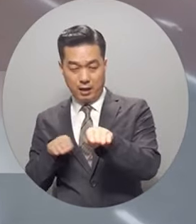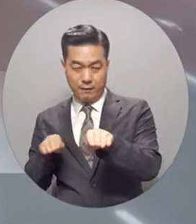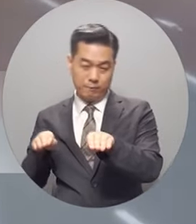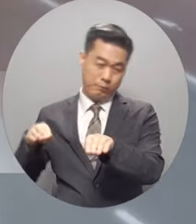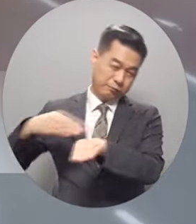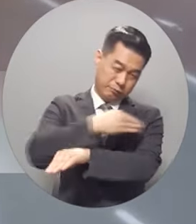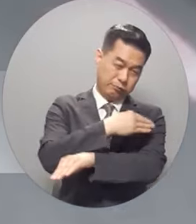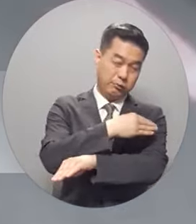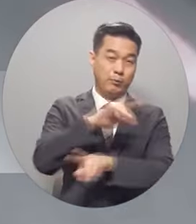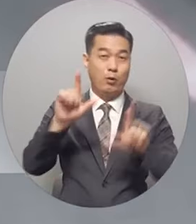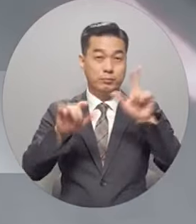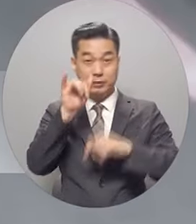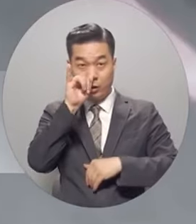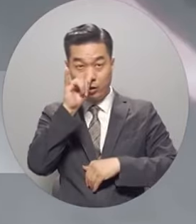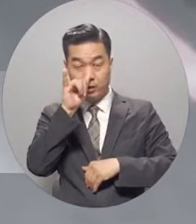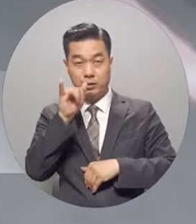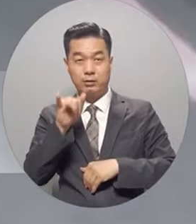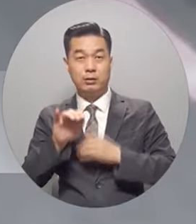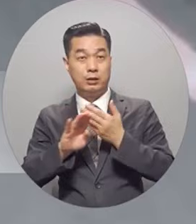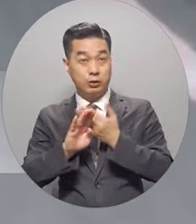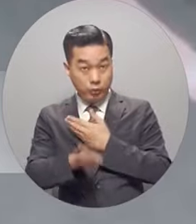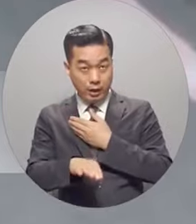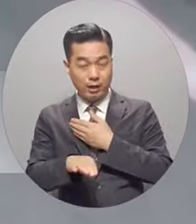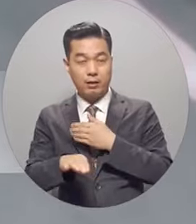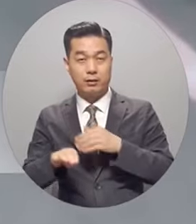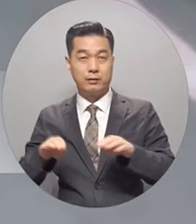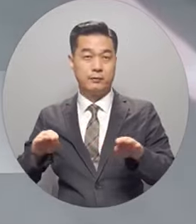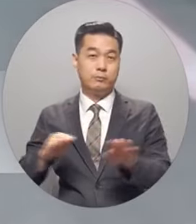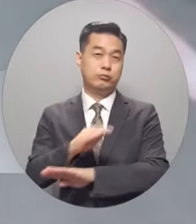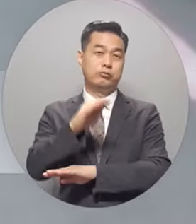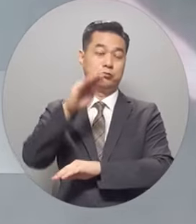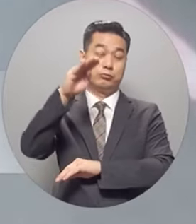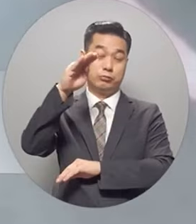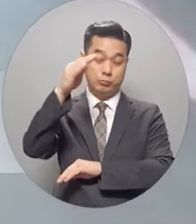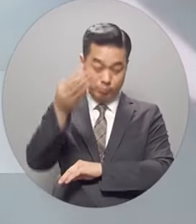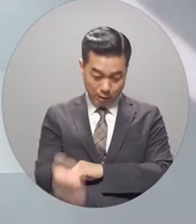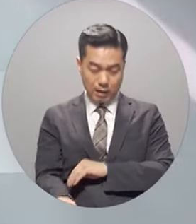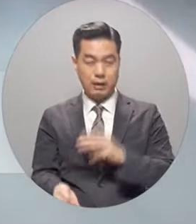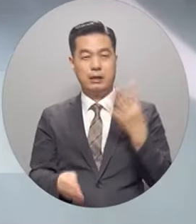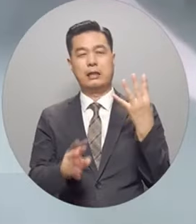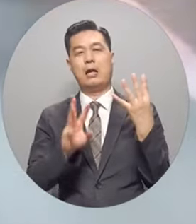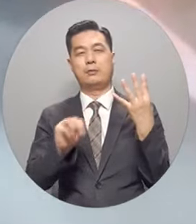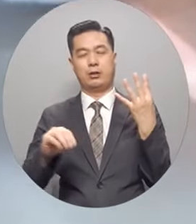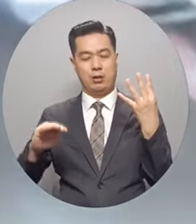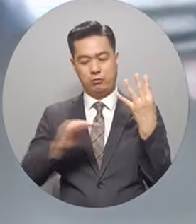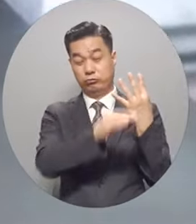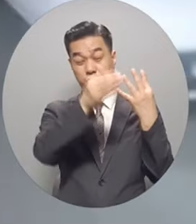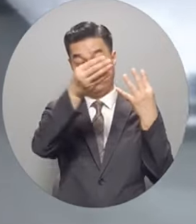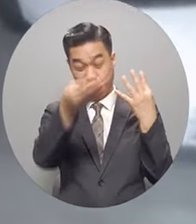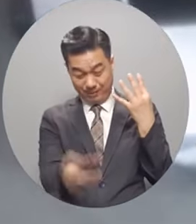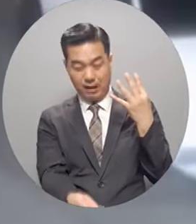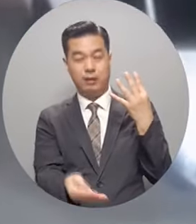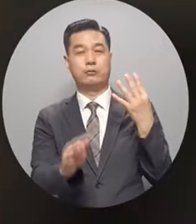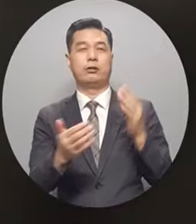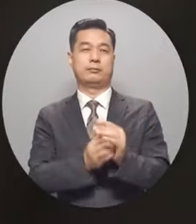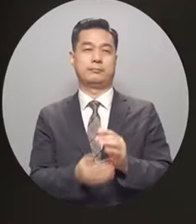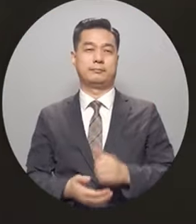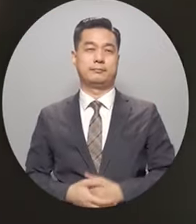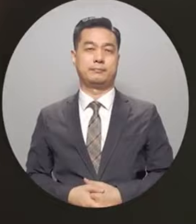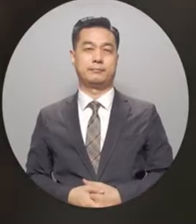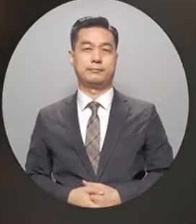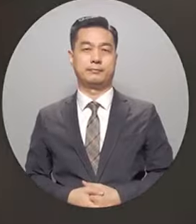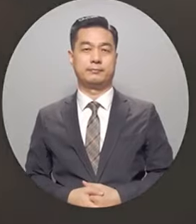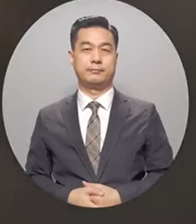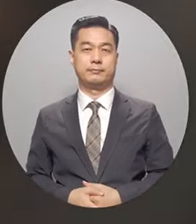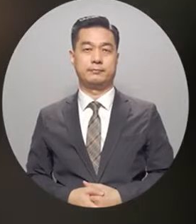갑자기 방향을 틀었고 그 뒤 경찰청사 울타리를 뚫고 4m 아래 주차장으로 떨어졌습니다.